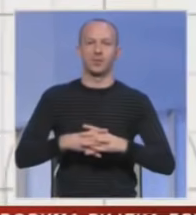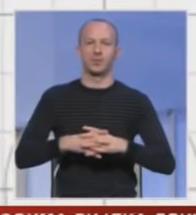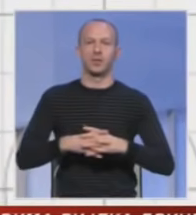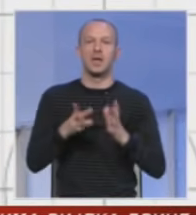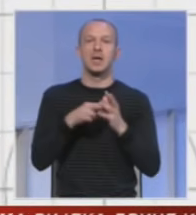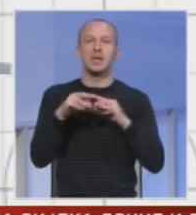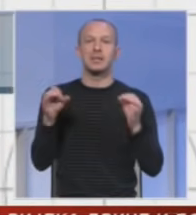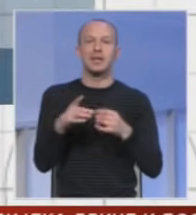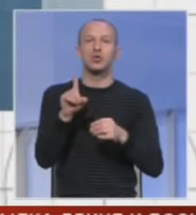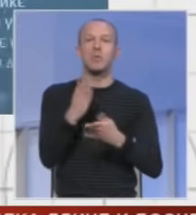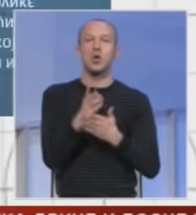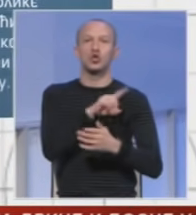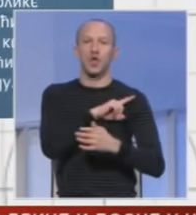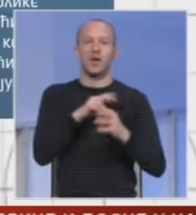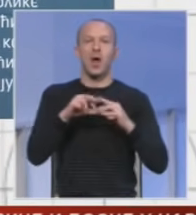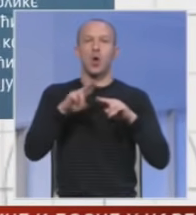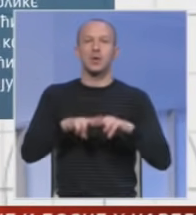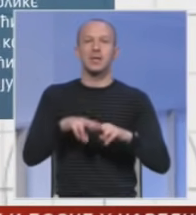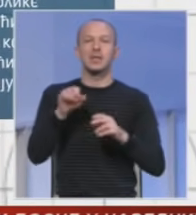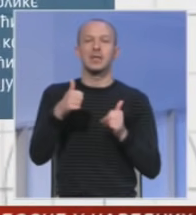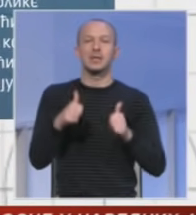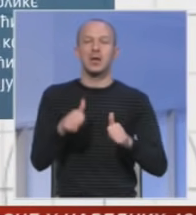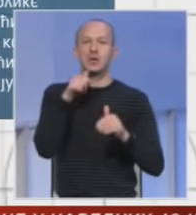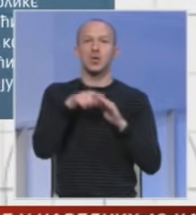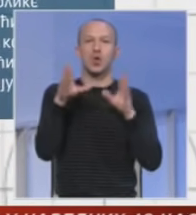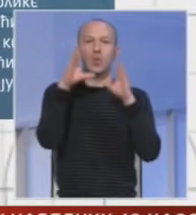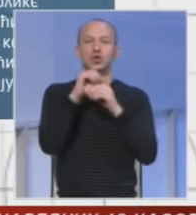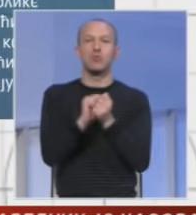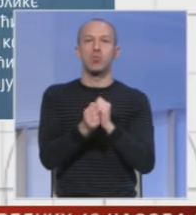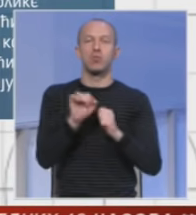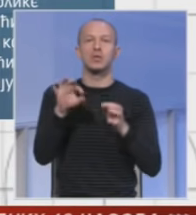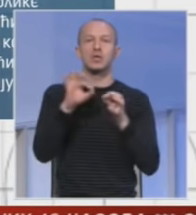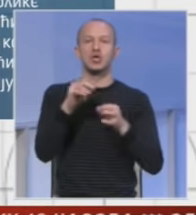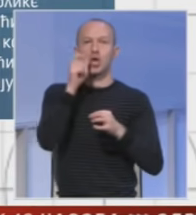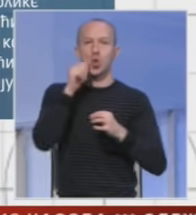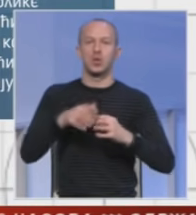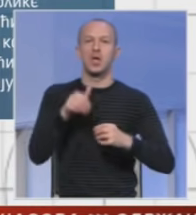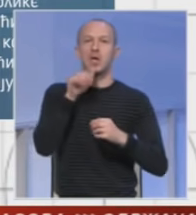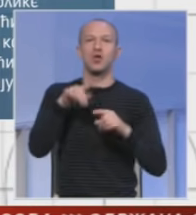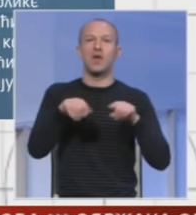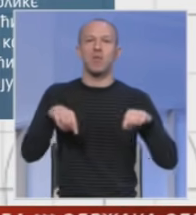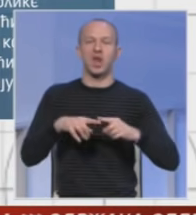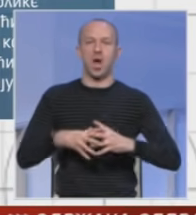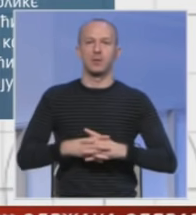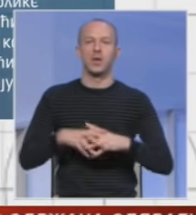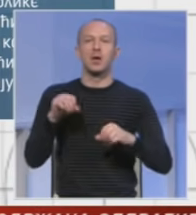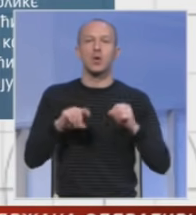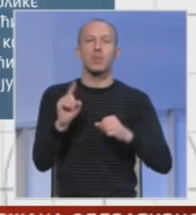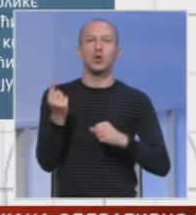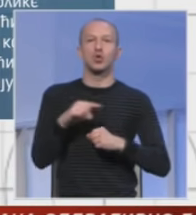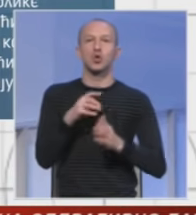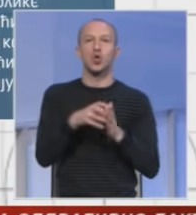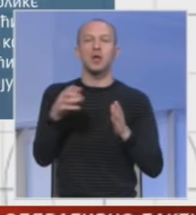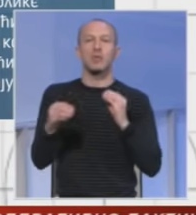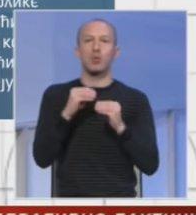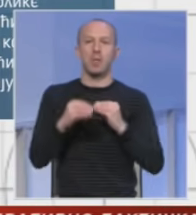Na sreću nije bilo žrtava, a ostaje nam da se danas i tokom noći borimo da se zaštite ljudi i njihova imovina kako ne bi došlo do